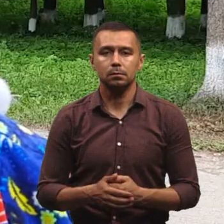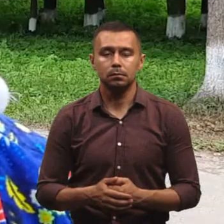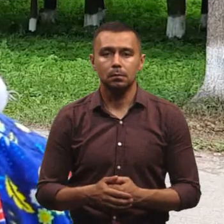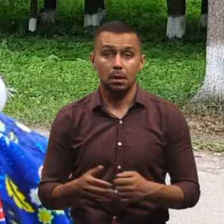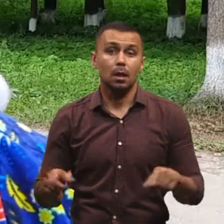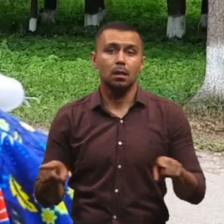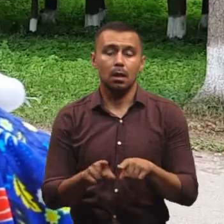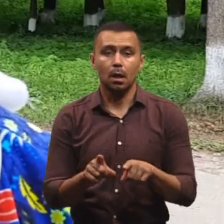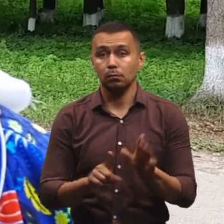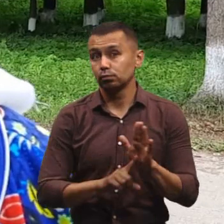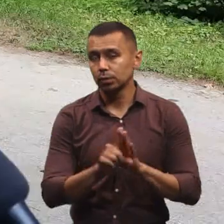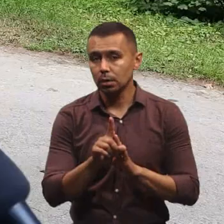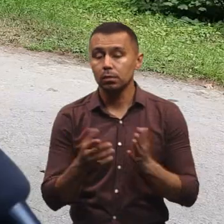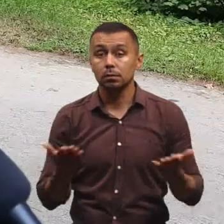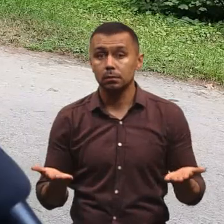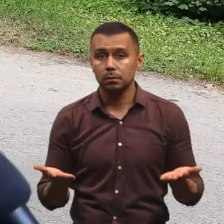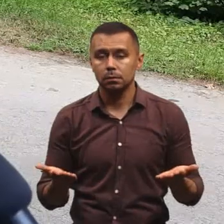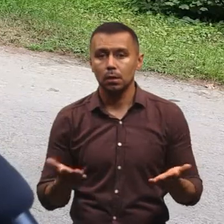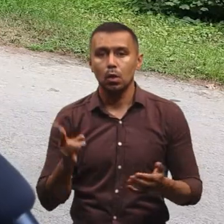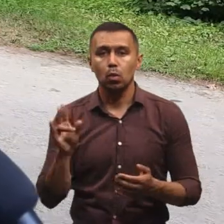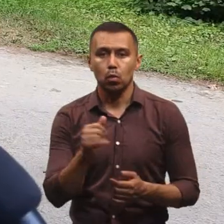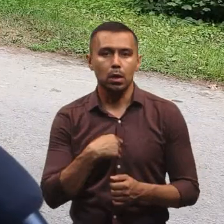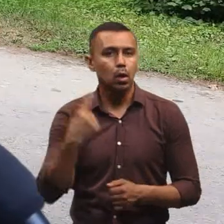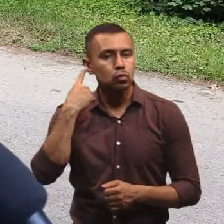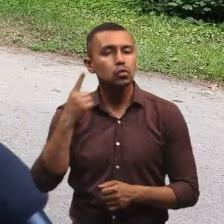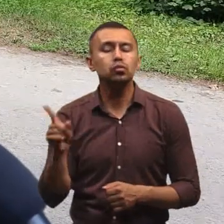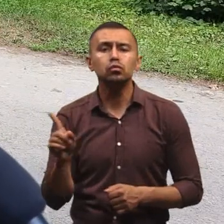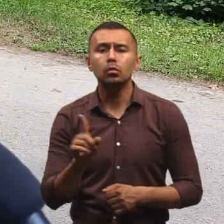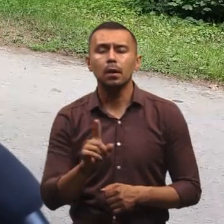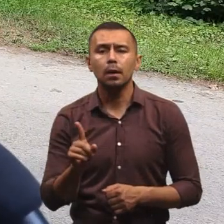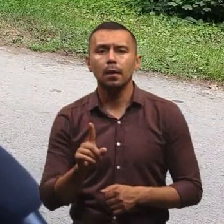таке настало Ну я чула колись